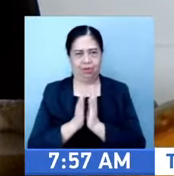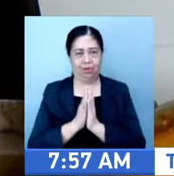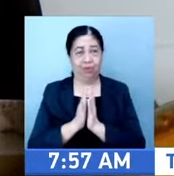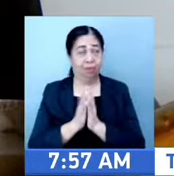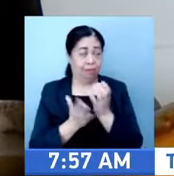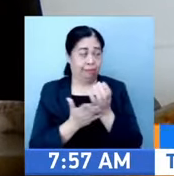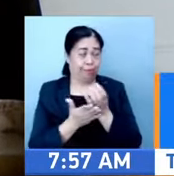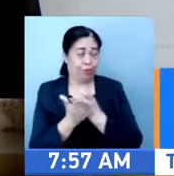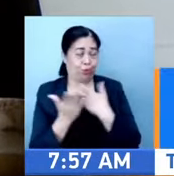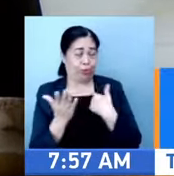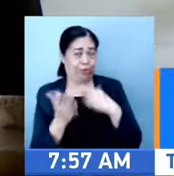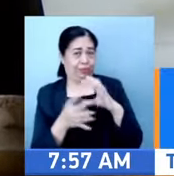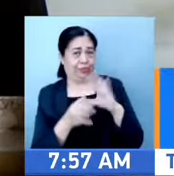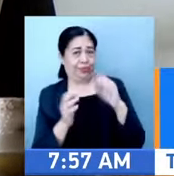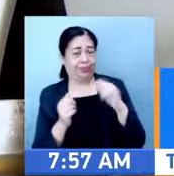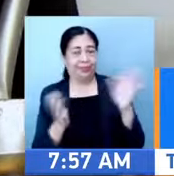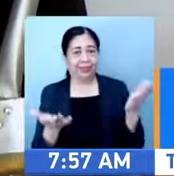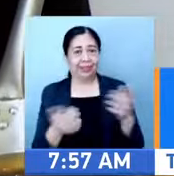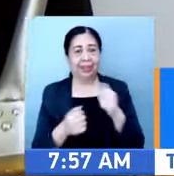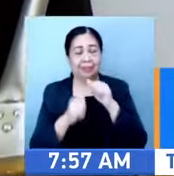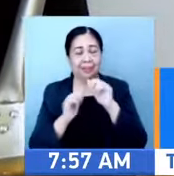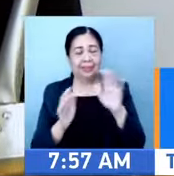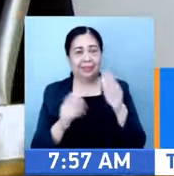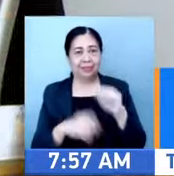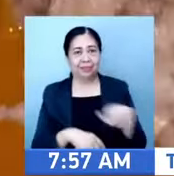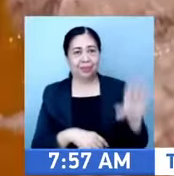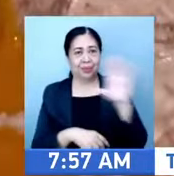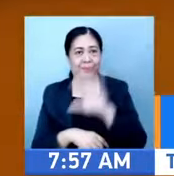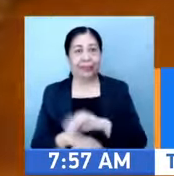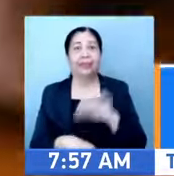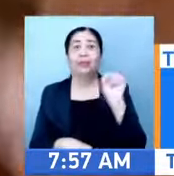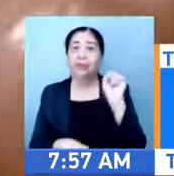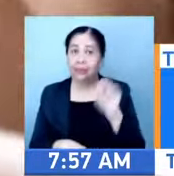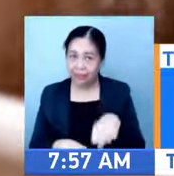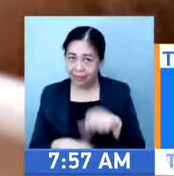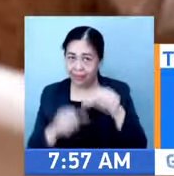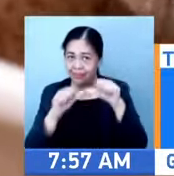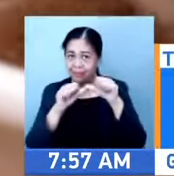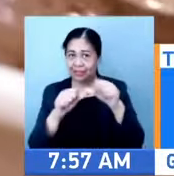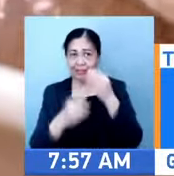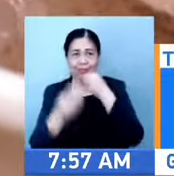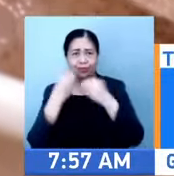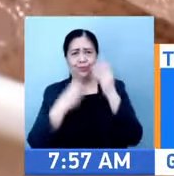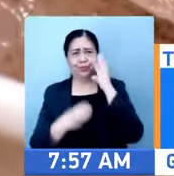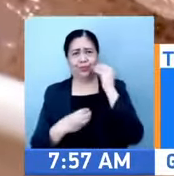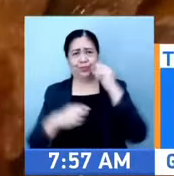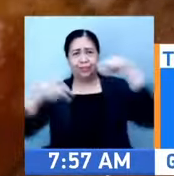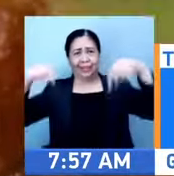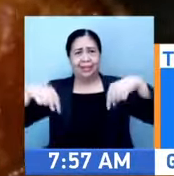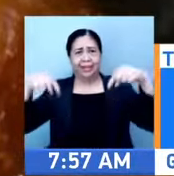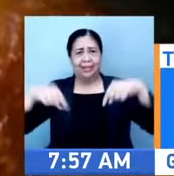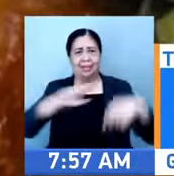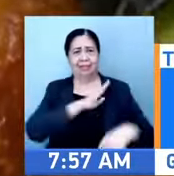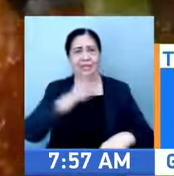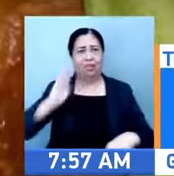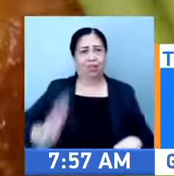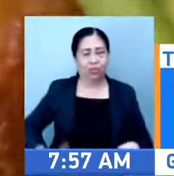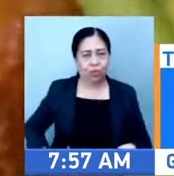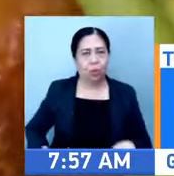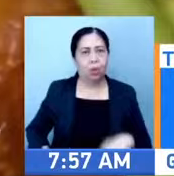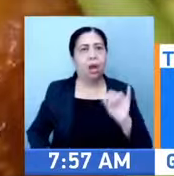a blessed morning pa rin sa inyo dyan. And yun nga, tuloy-tuloy yung food adventure natin dito sa Binondo kasi nga, na-trace natin yung